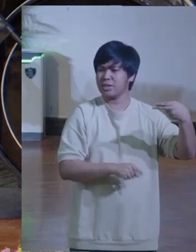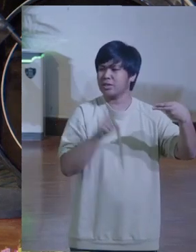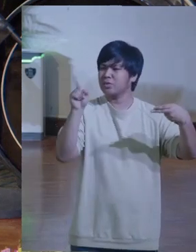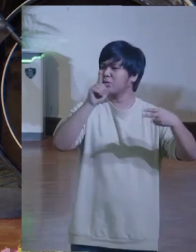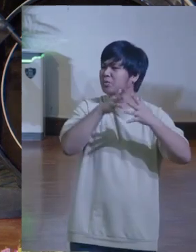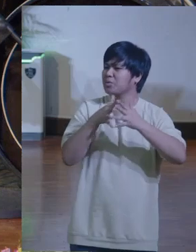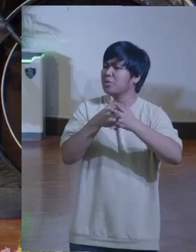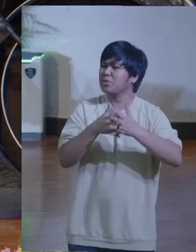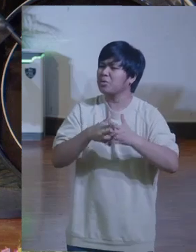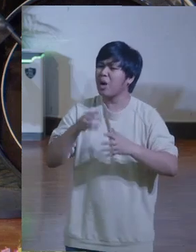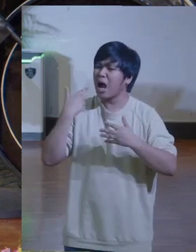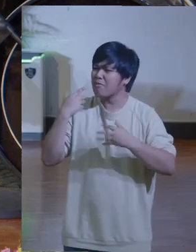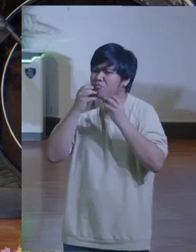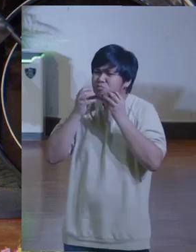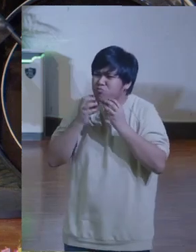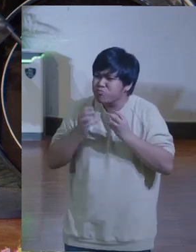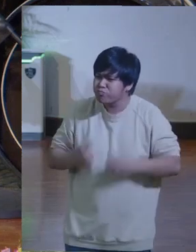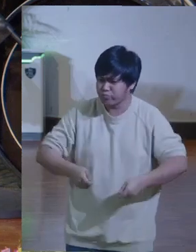po, merong mga